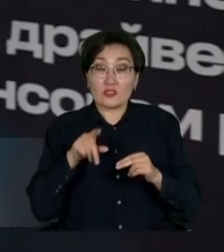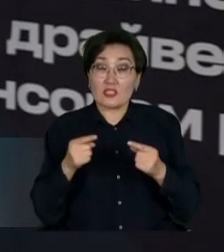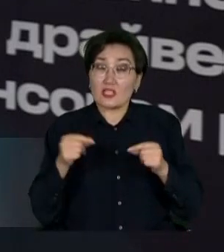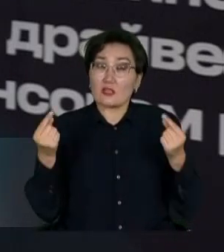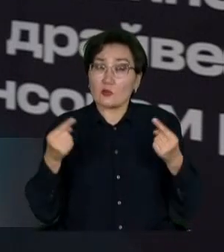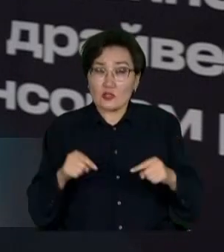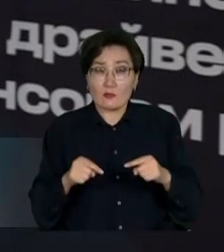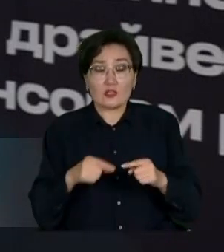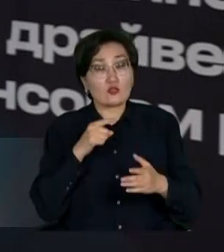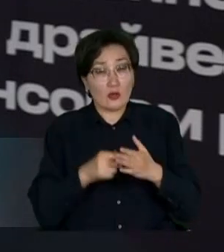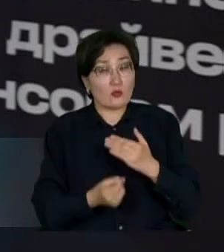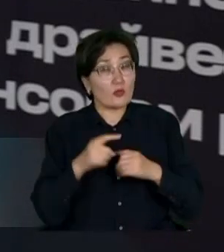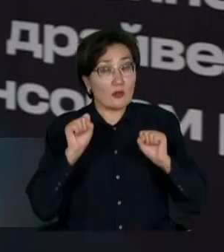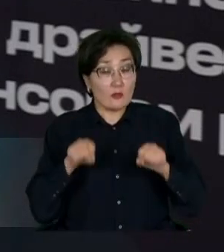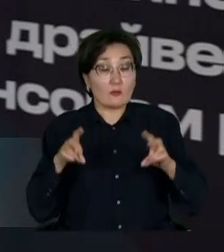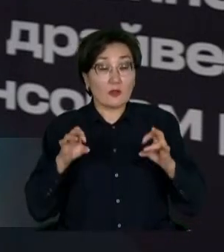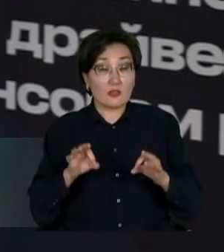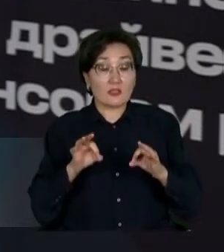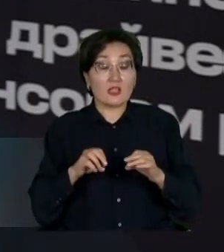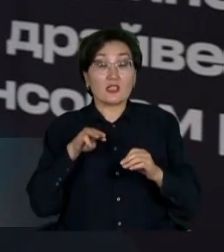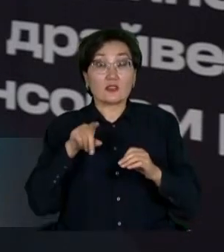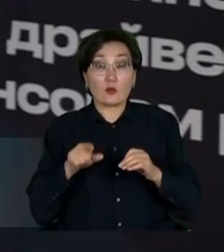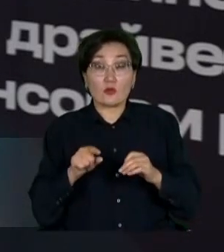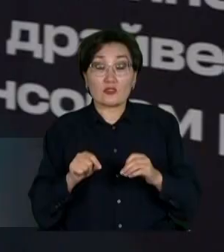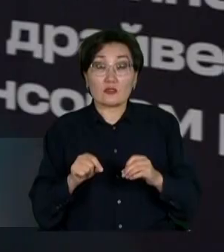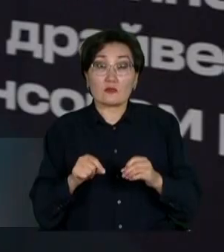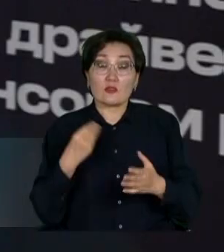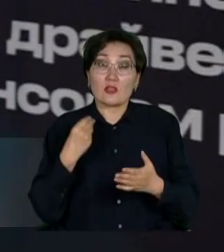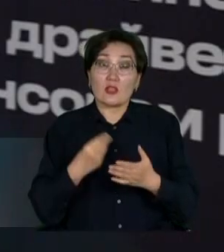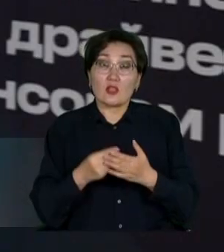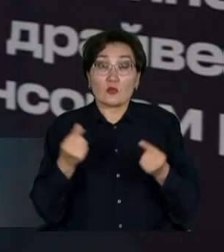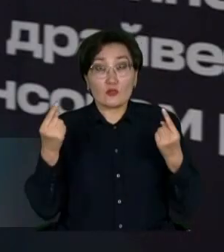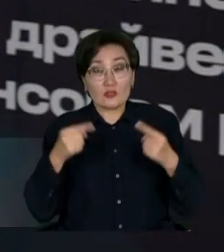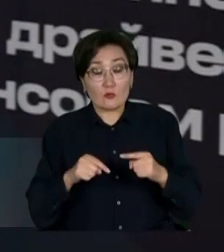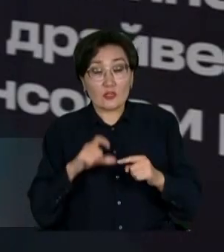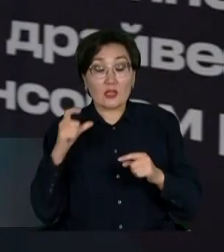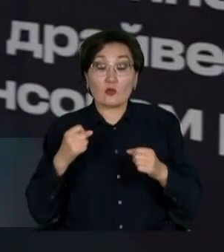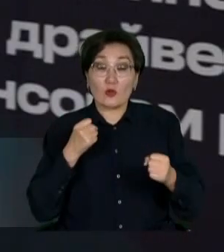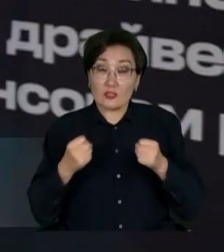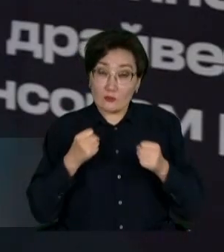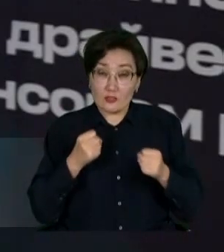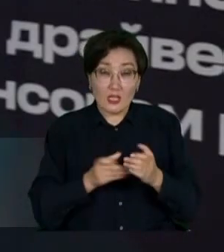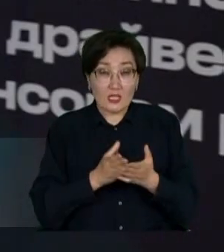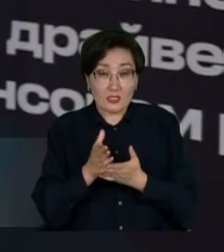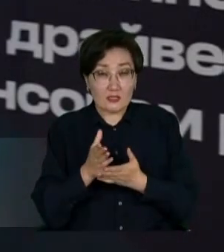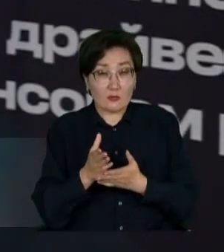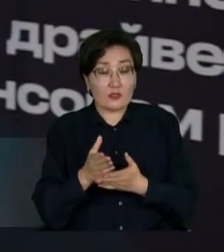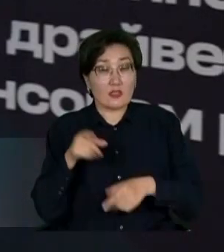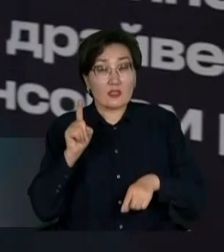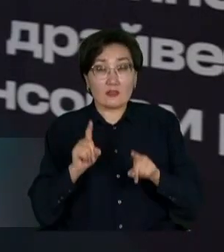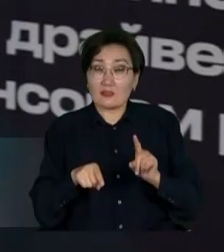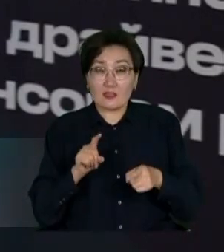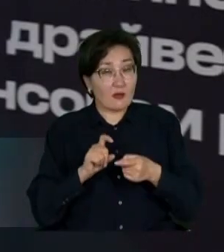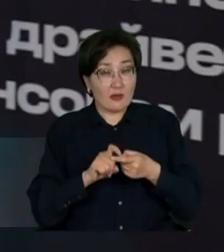деп. Дей тұрғанмен теңгенің қатты құнды болуы, құнсыз болуы, экономиканың қуатты болуына тікелей қатты кей уақыттарда байланысты